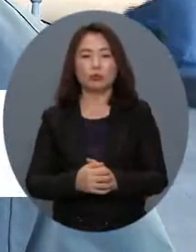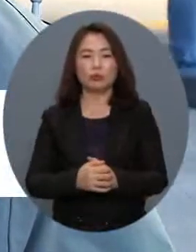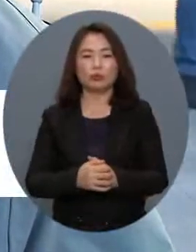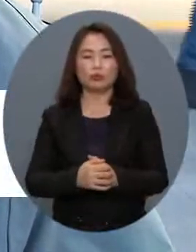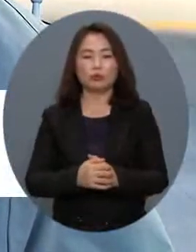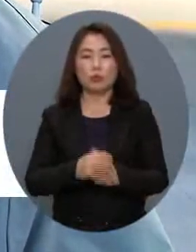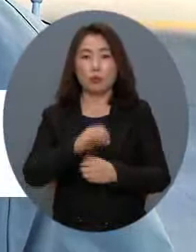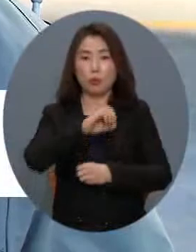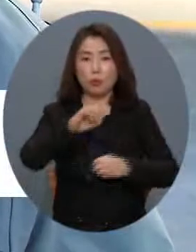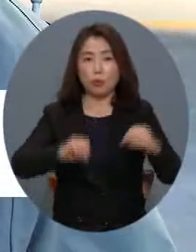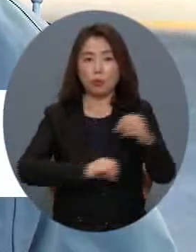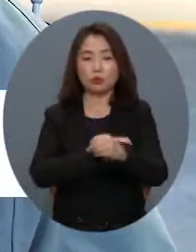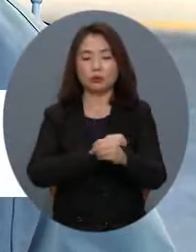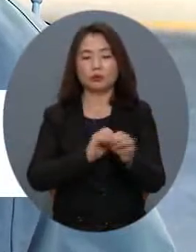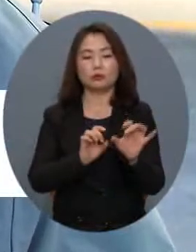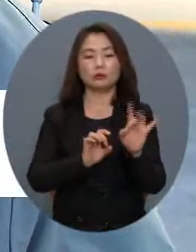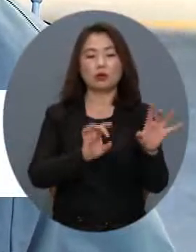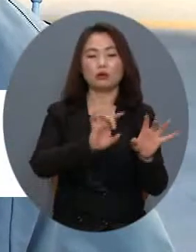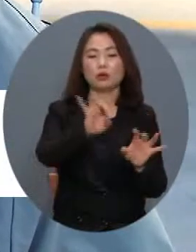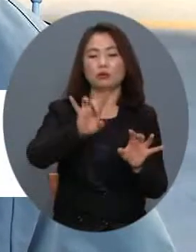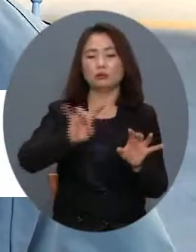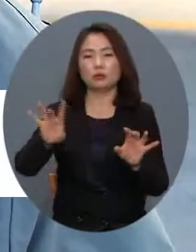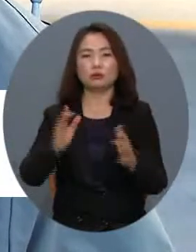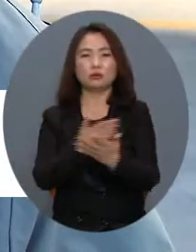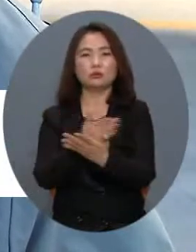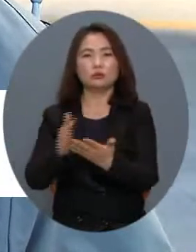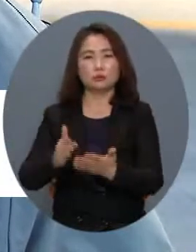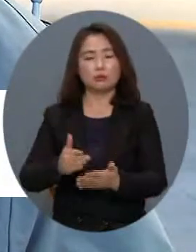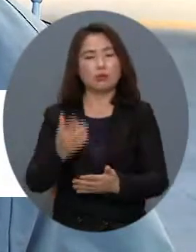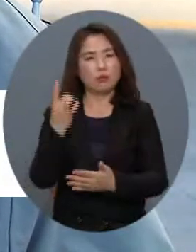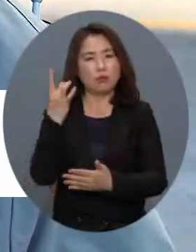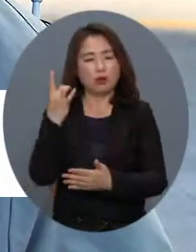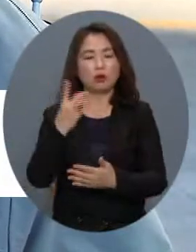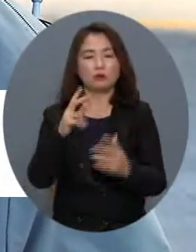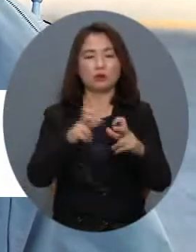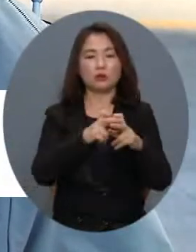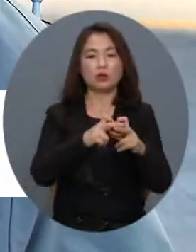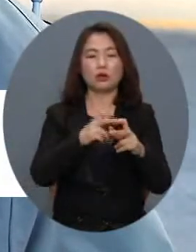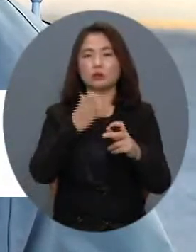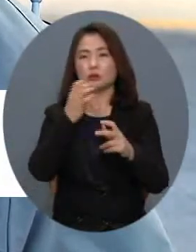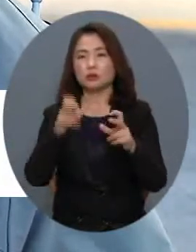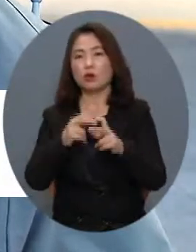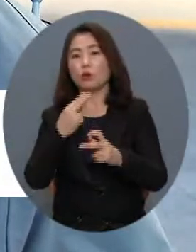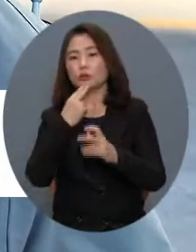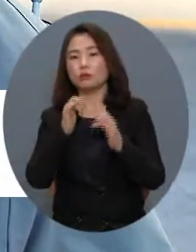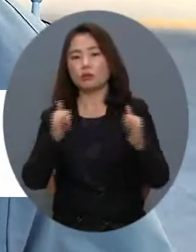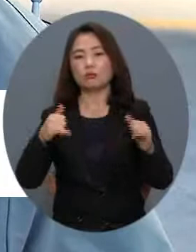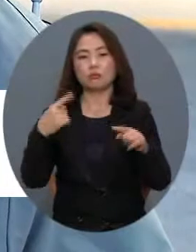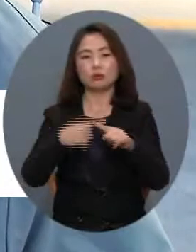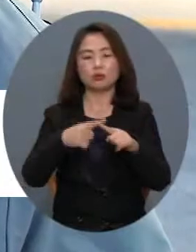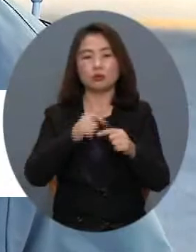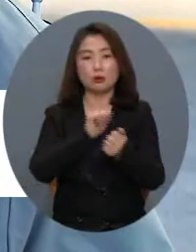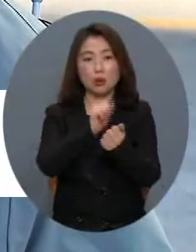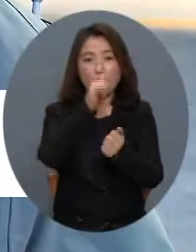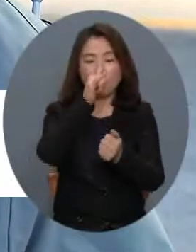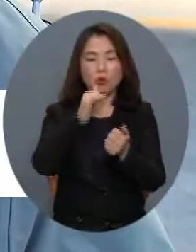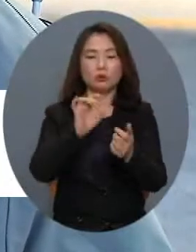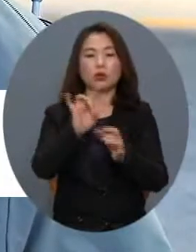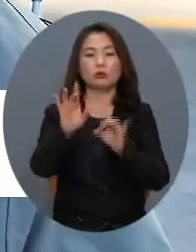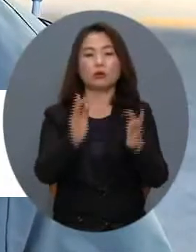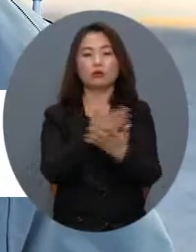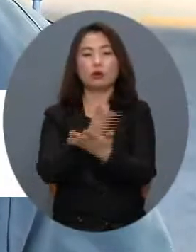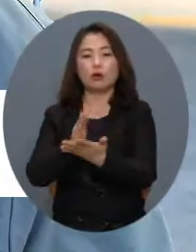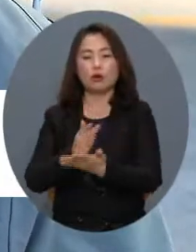그 사실상 분산되는 것이 일반적인 거고 그건 장애인뿐만 아니라 비장애인들도 감염 시에는 분산 조치를 하는